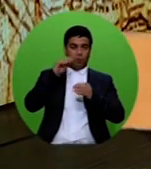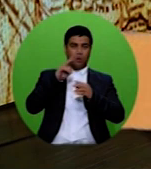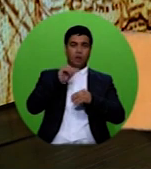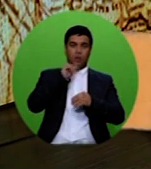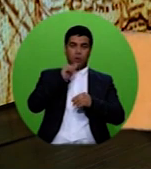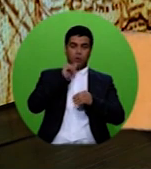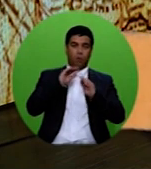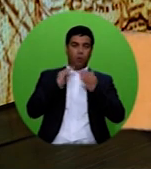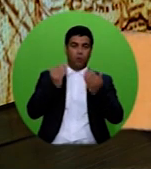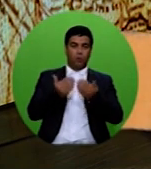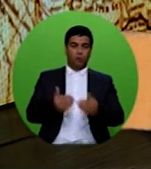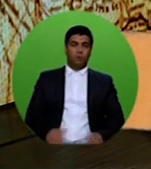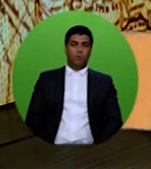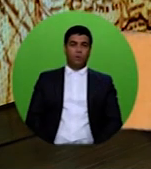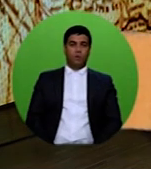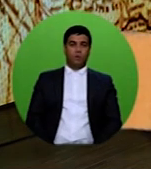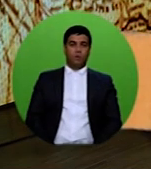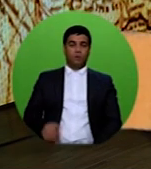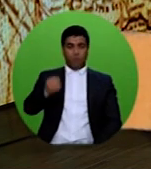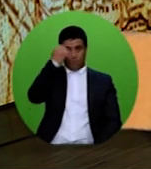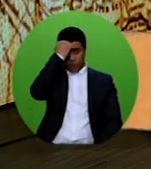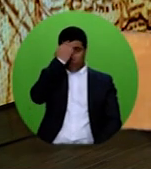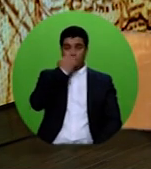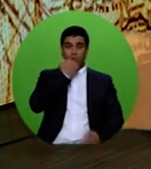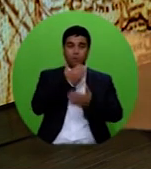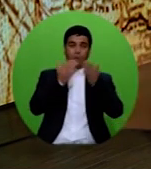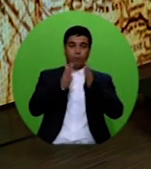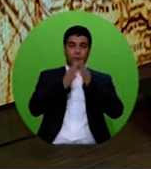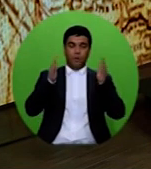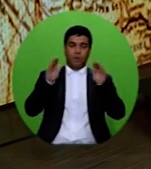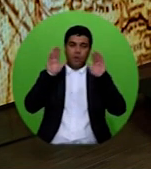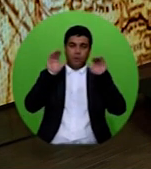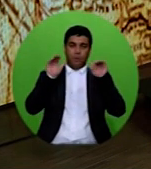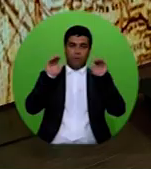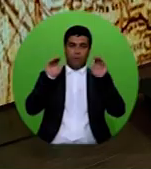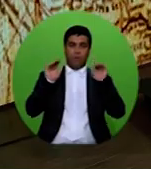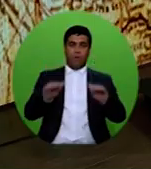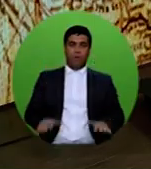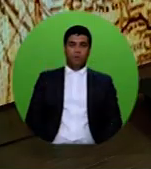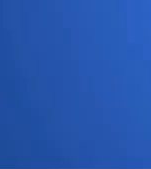Кашкадаринского округа. Спасибо вам большое. До свидания.